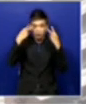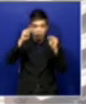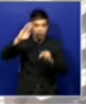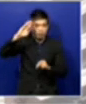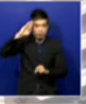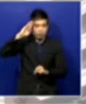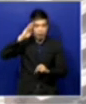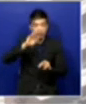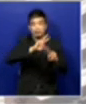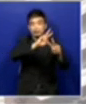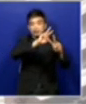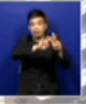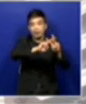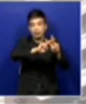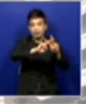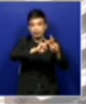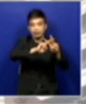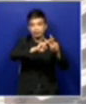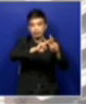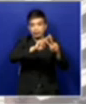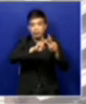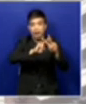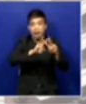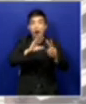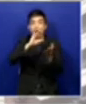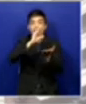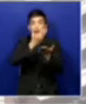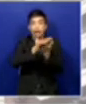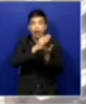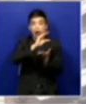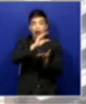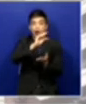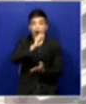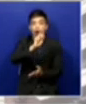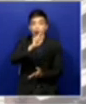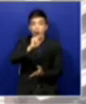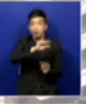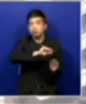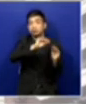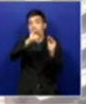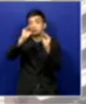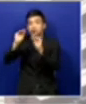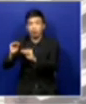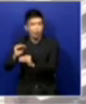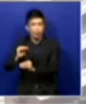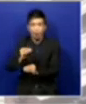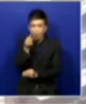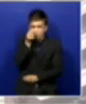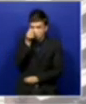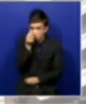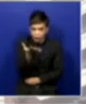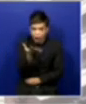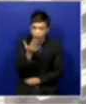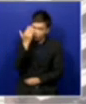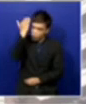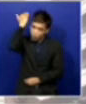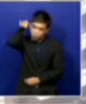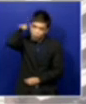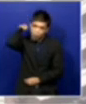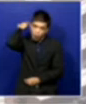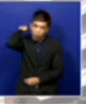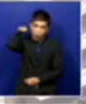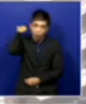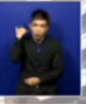ครับเพราะไม่มีใครโอนงบประมาณมากมายเท่ากับสมัยที่ท่านดำรงต